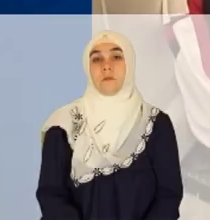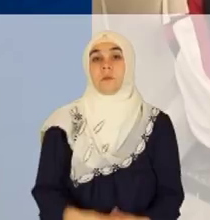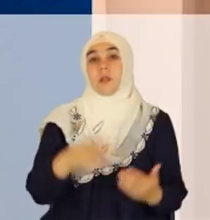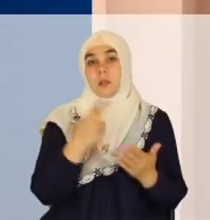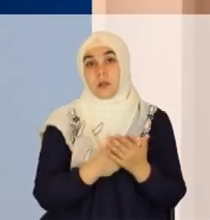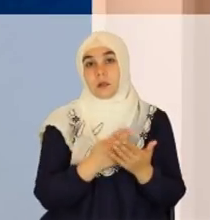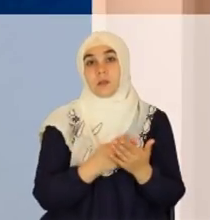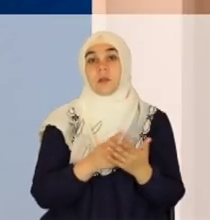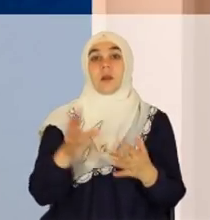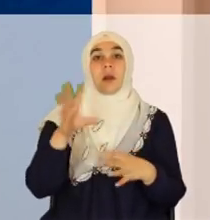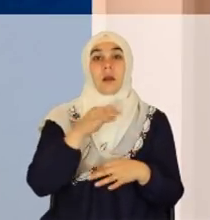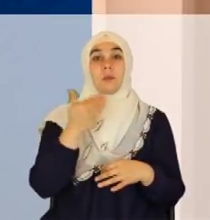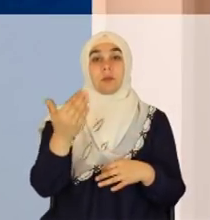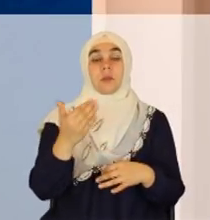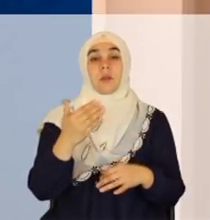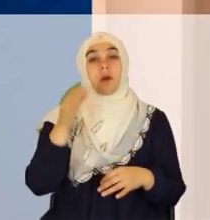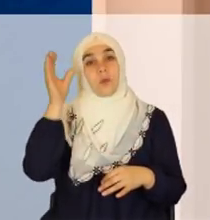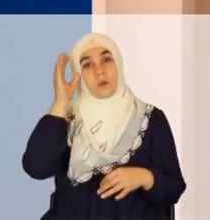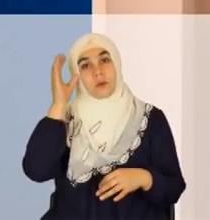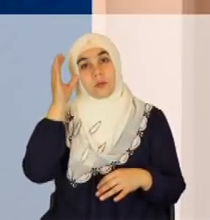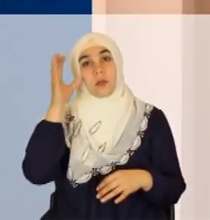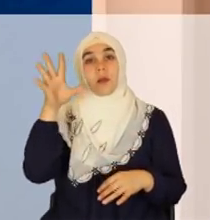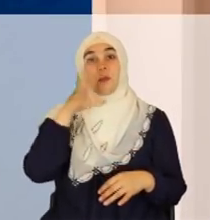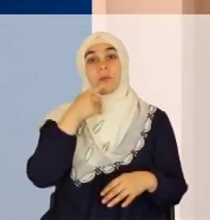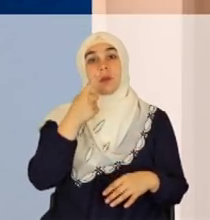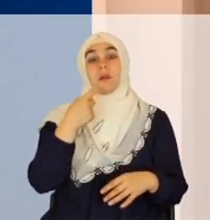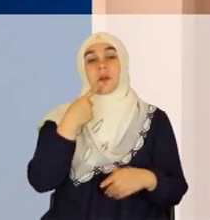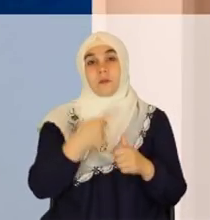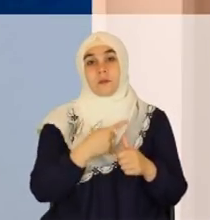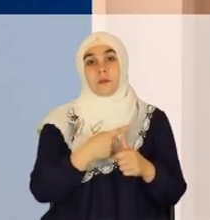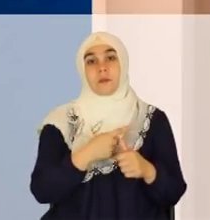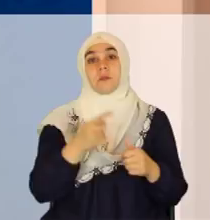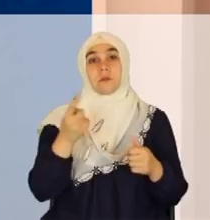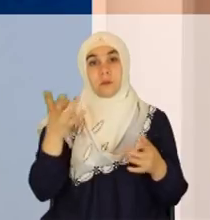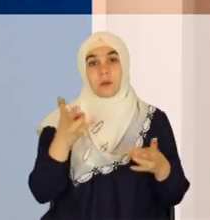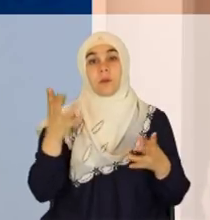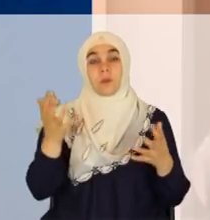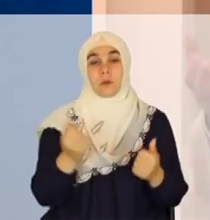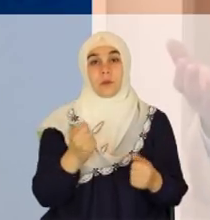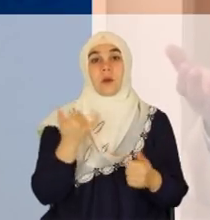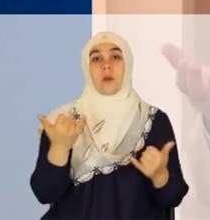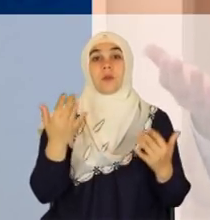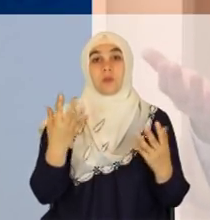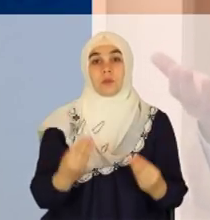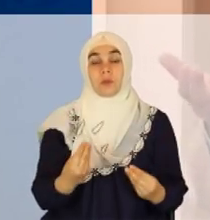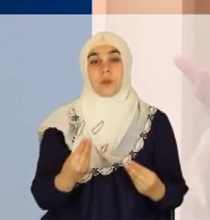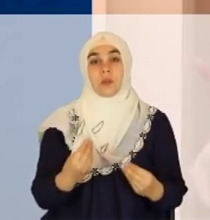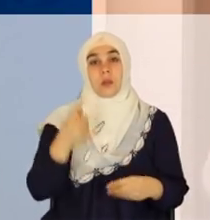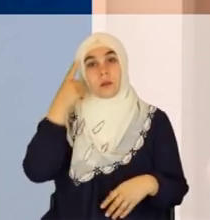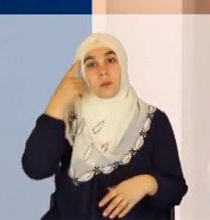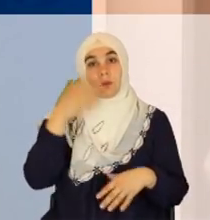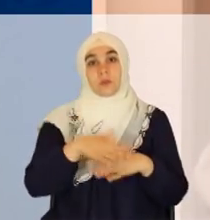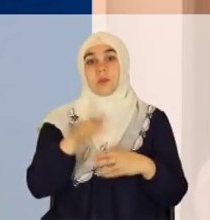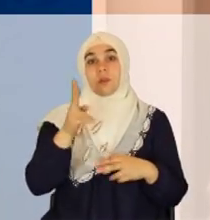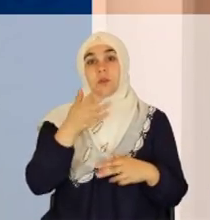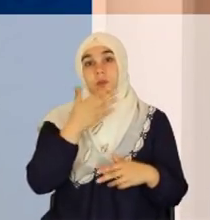Dalil hujjat jihatidan demak muhaddislar, fuqarolarni gaplari roji. Va hozirgi kunda o'zi ayon bo'lib turibdiki,